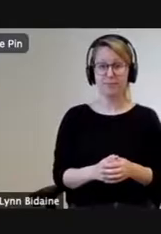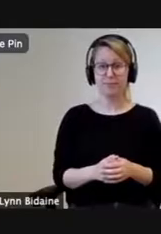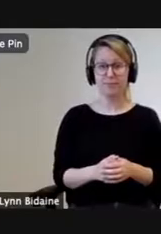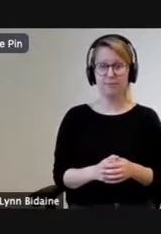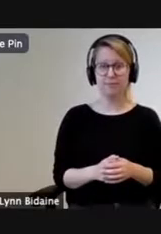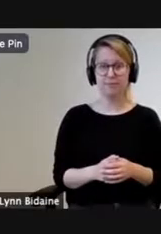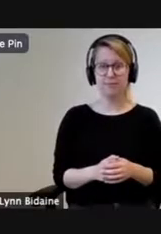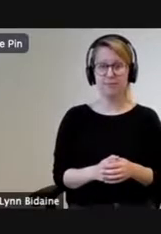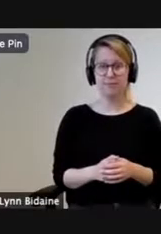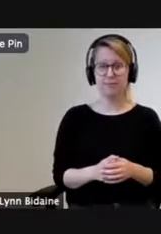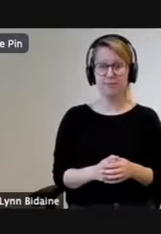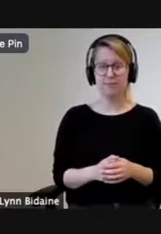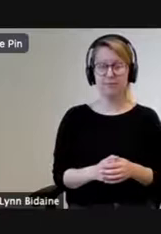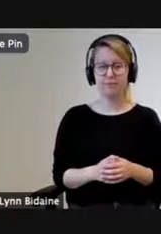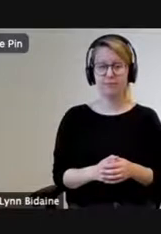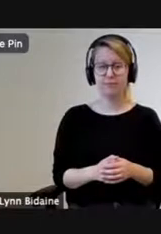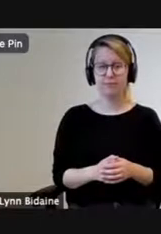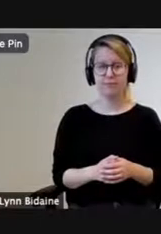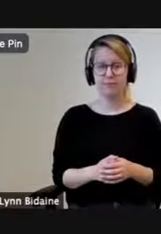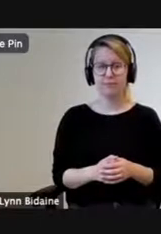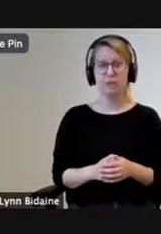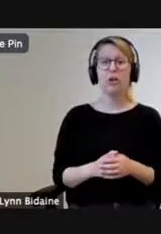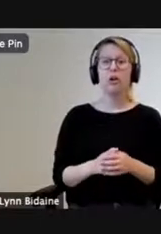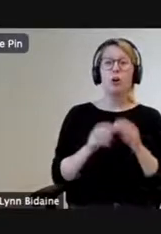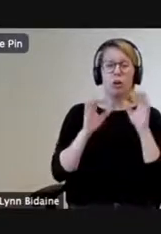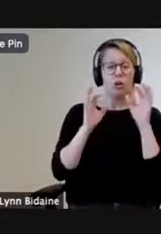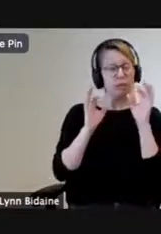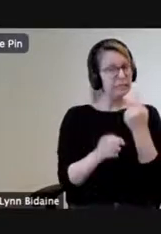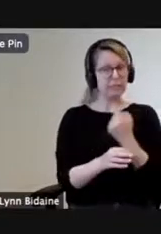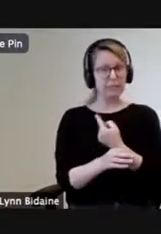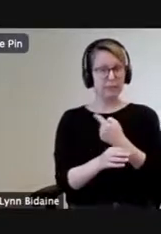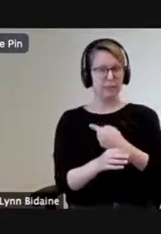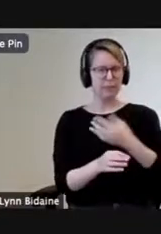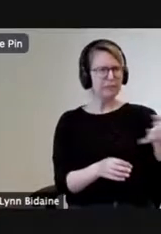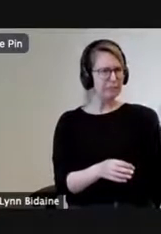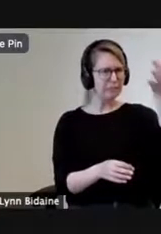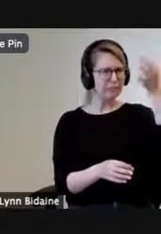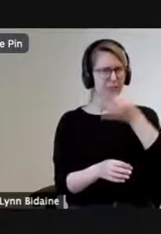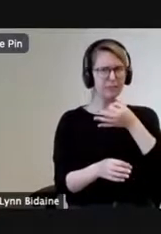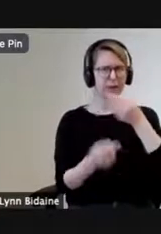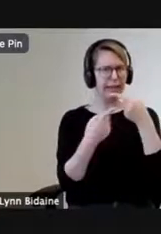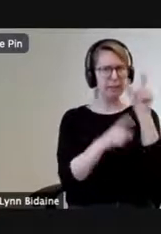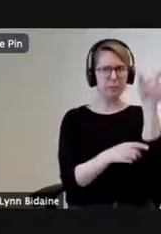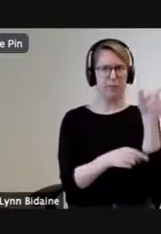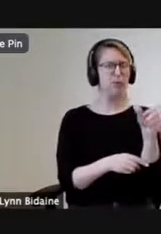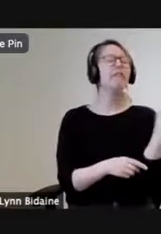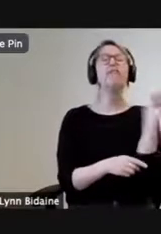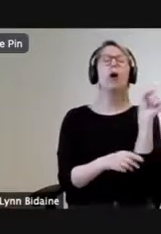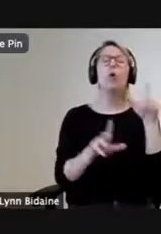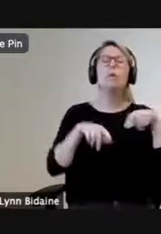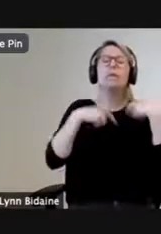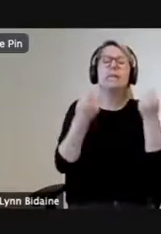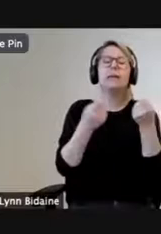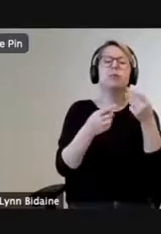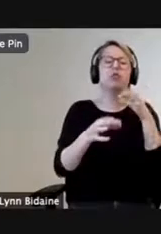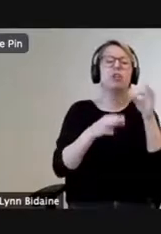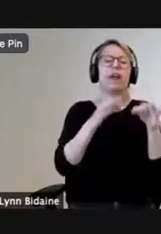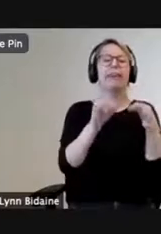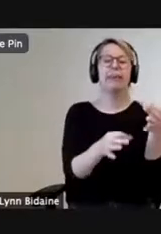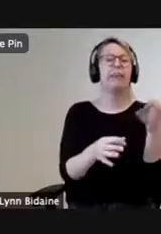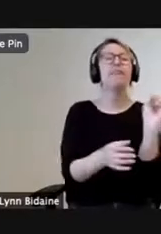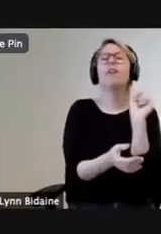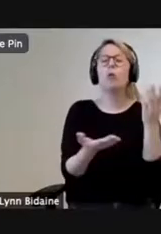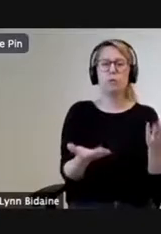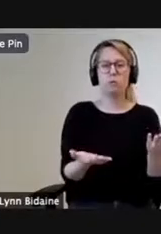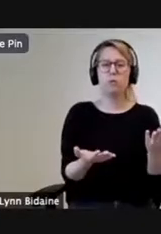Donc, on m'avait aussi demandé pourquoi une stratégie. Et tout d'abord, je voulais signaler l'engagement de l'ensemble